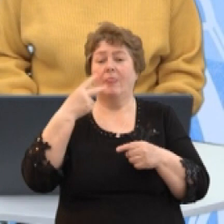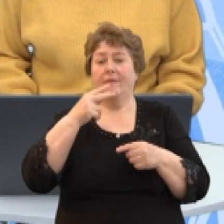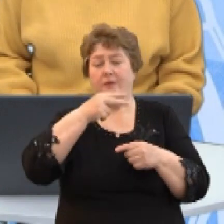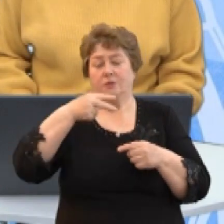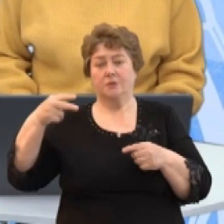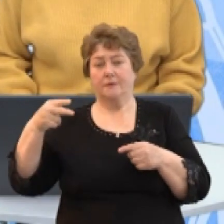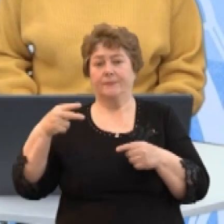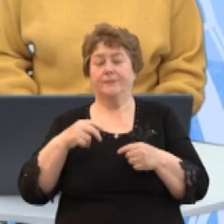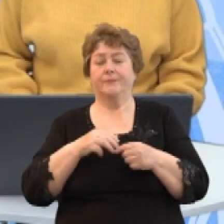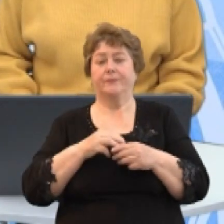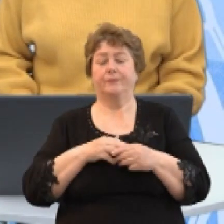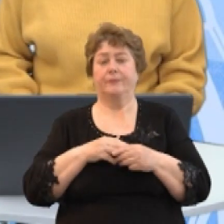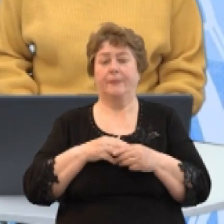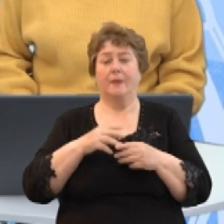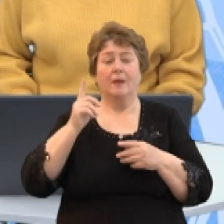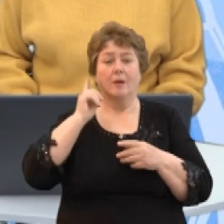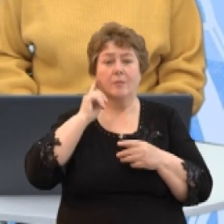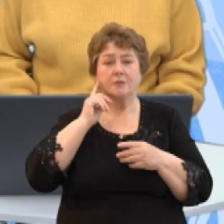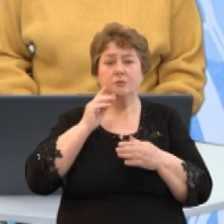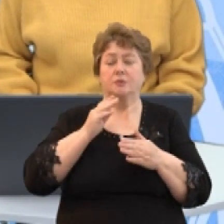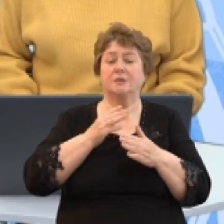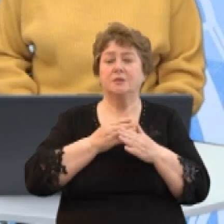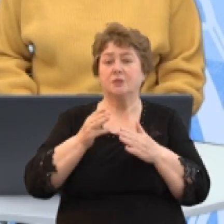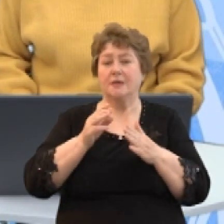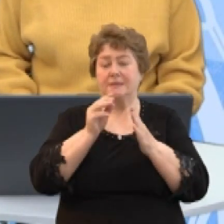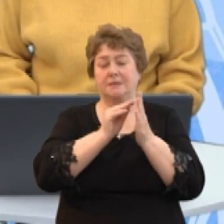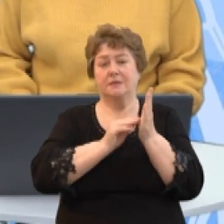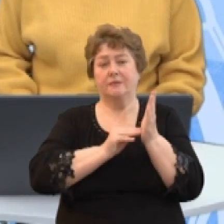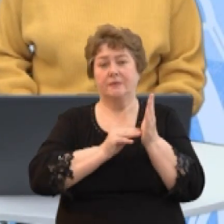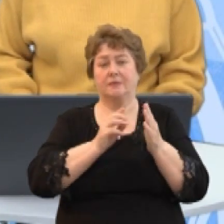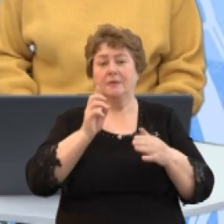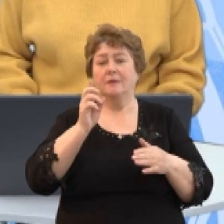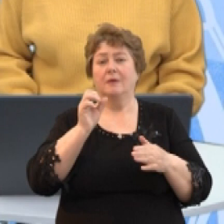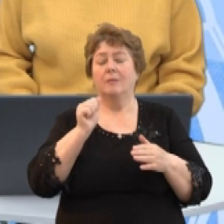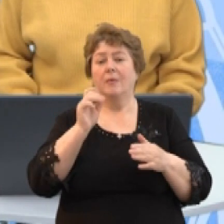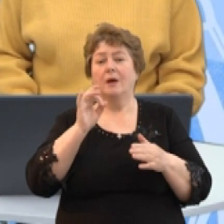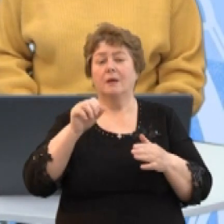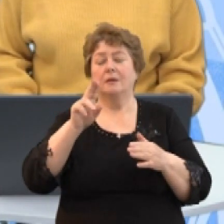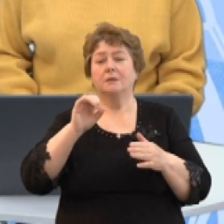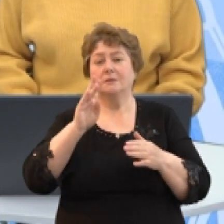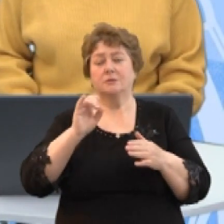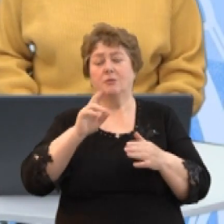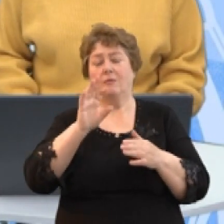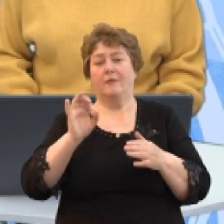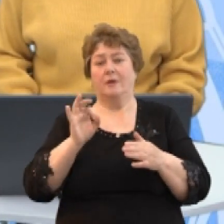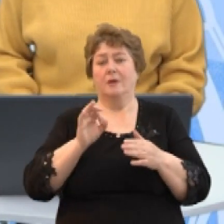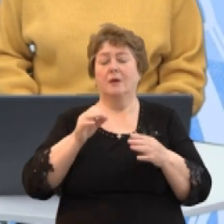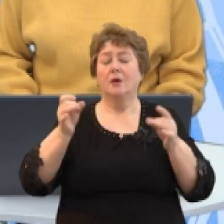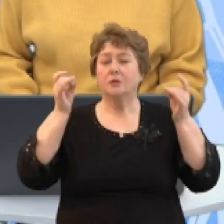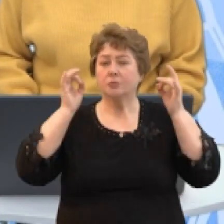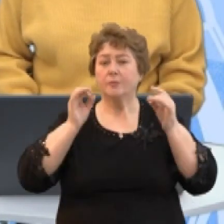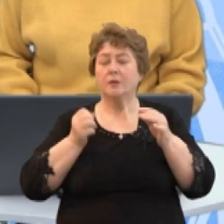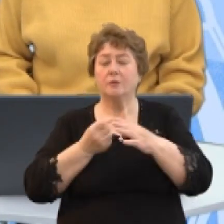чертами послушайте пожалуйста отрывок из стихотворения баратынского шумят ручьи